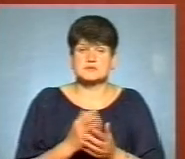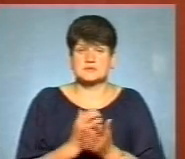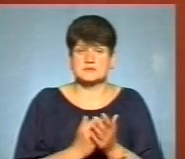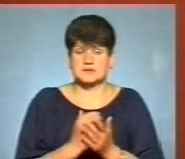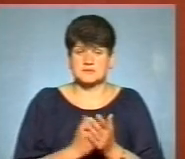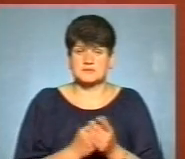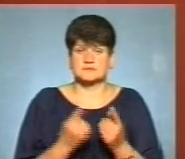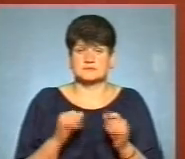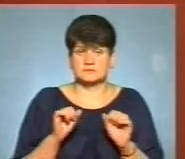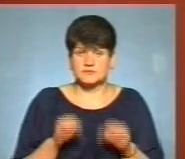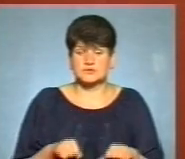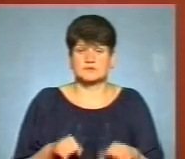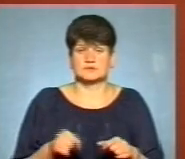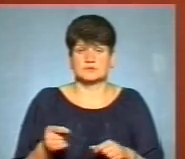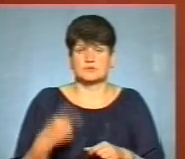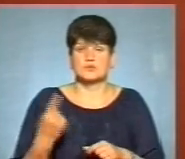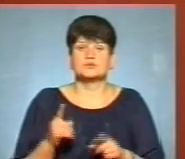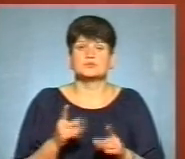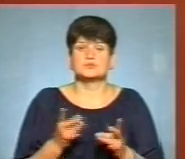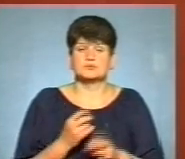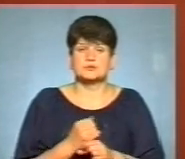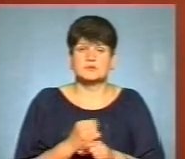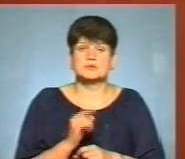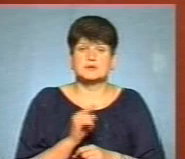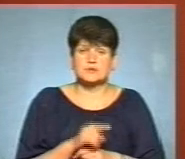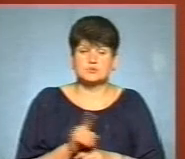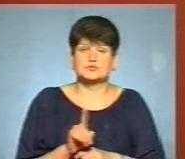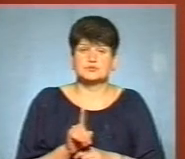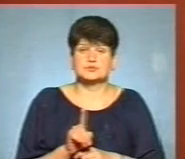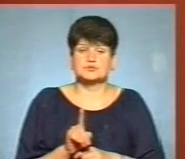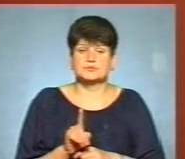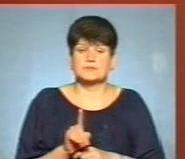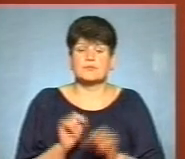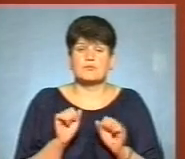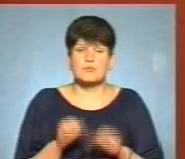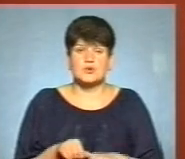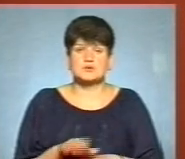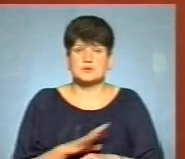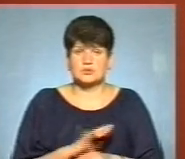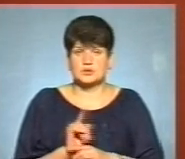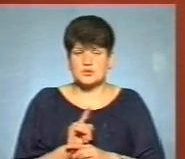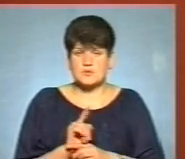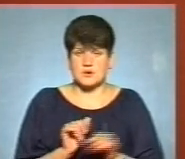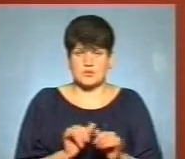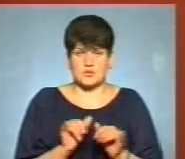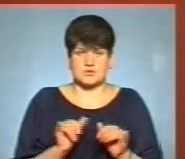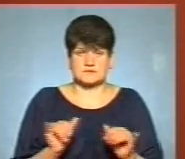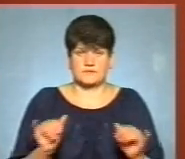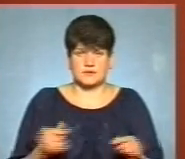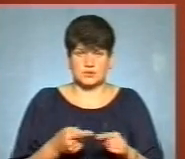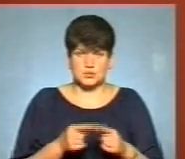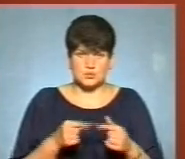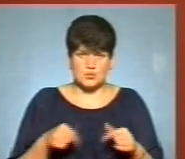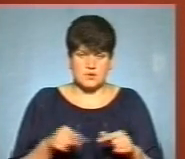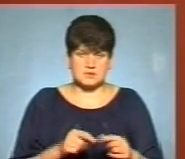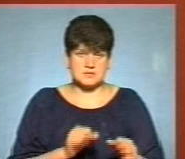великої Тернопільської області. Що потрібно робити заради того, щоб, зокрема, можна було нормально розвивати цю галузь і